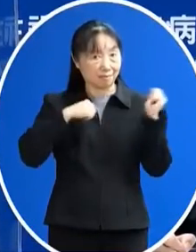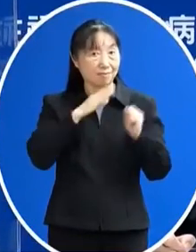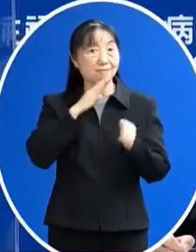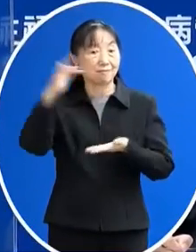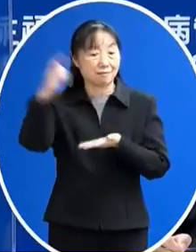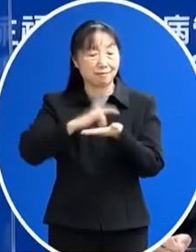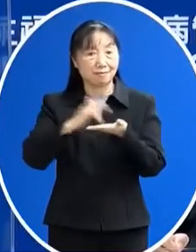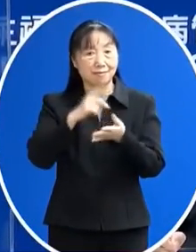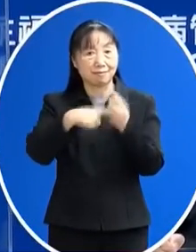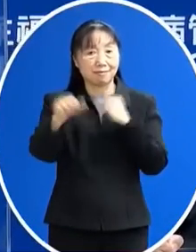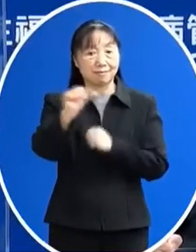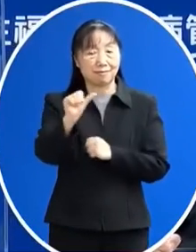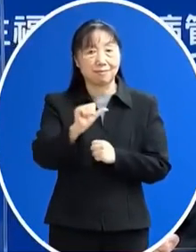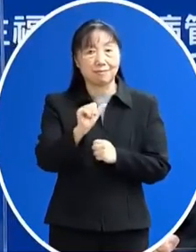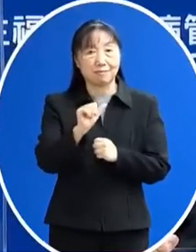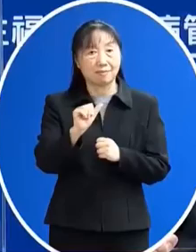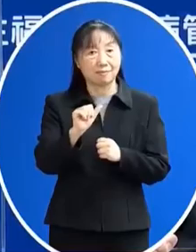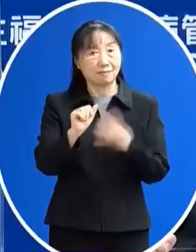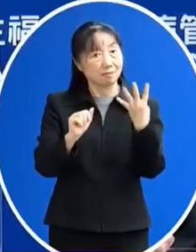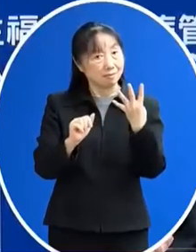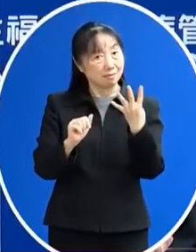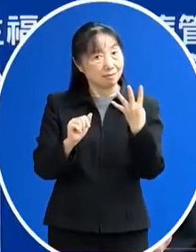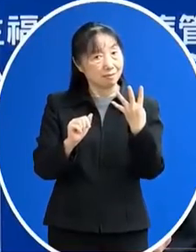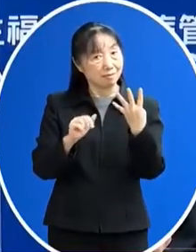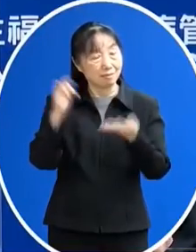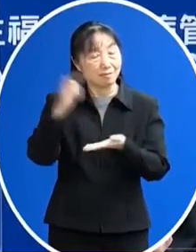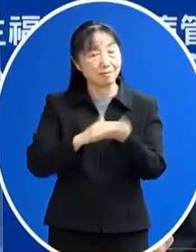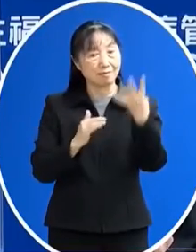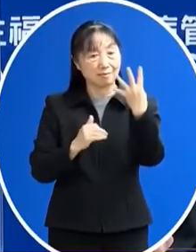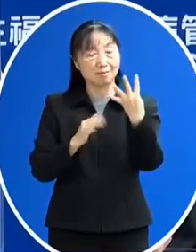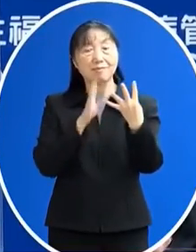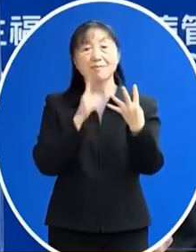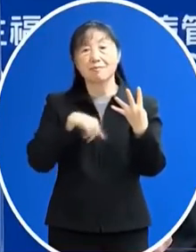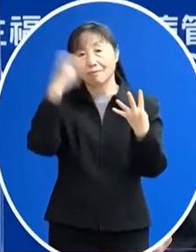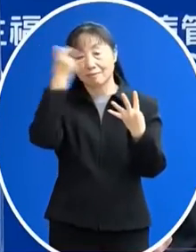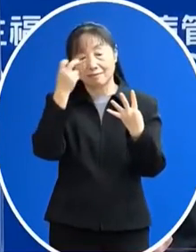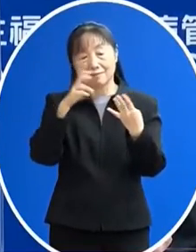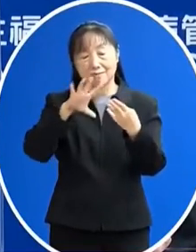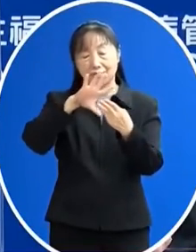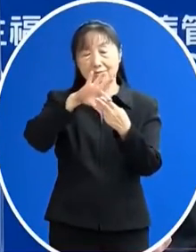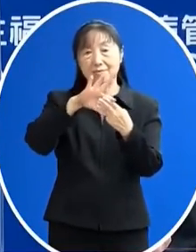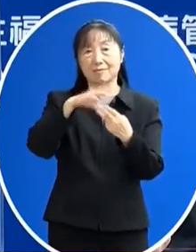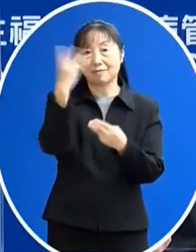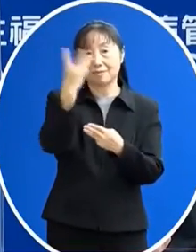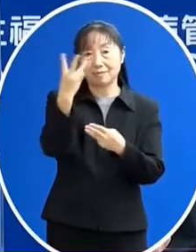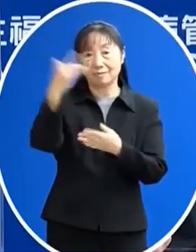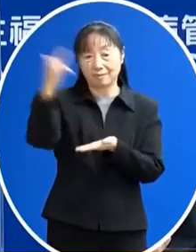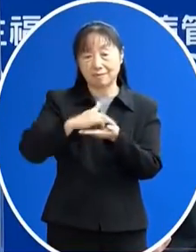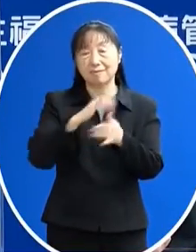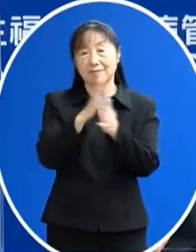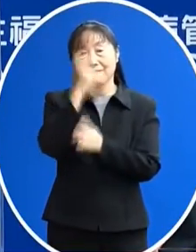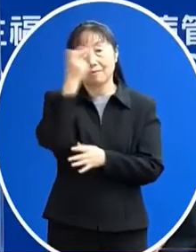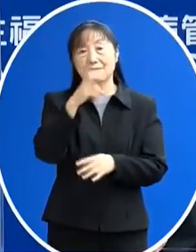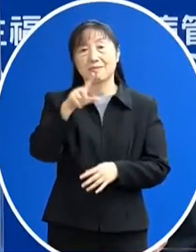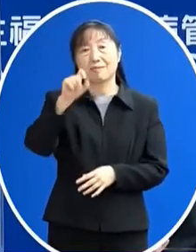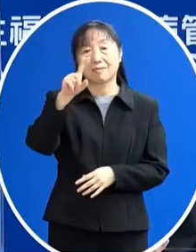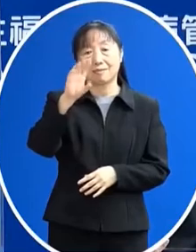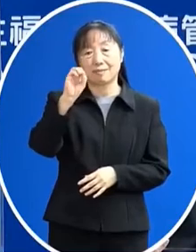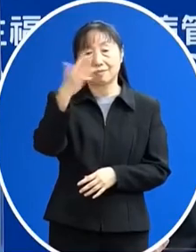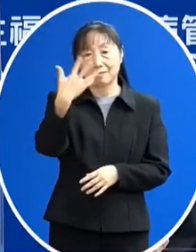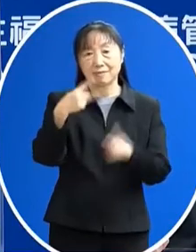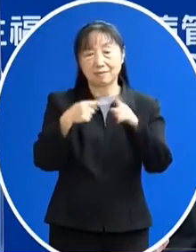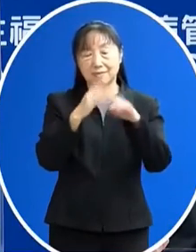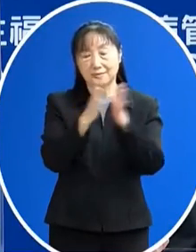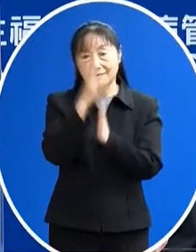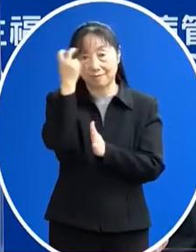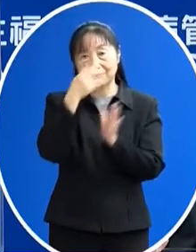来，4班，总共验了3班，3班验了108人，那到